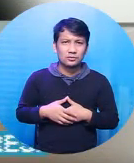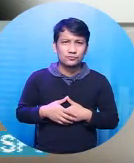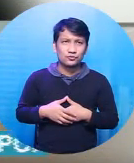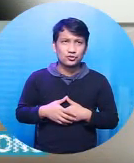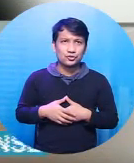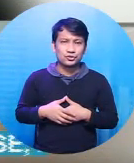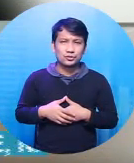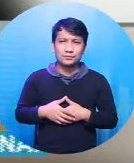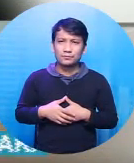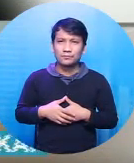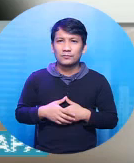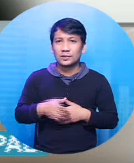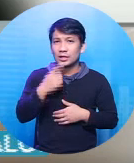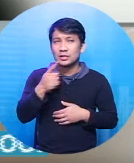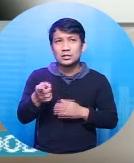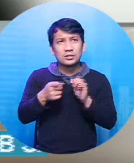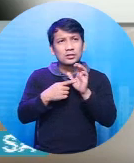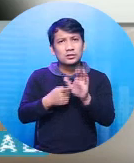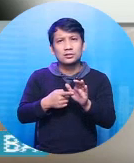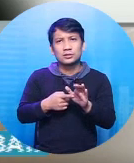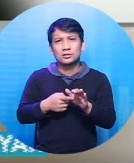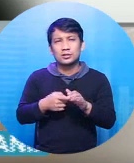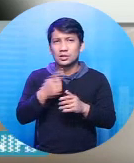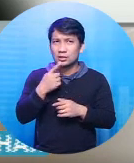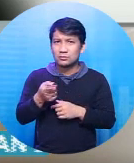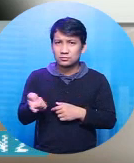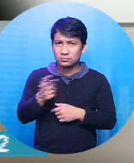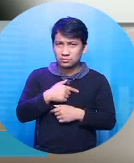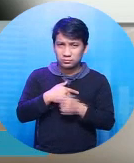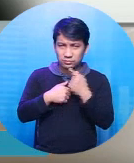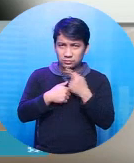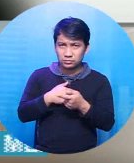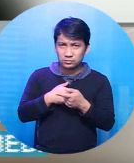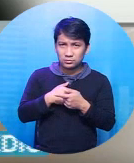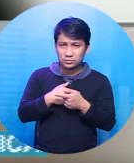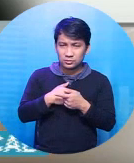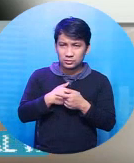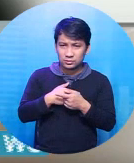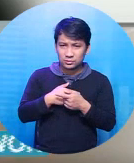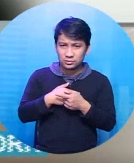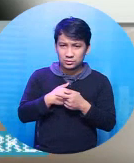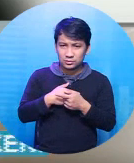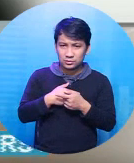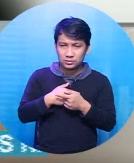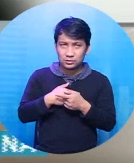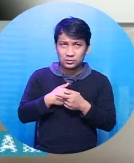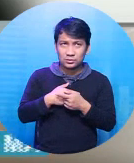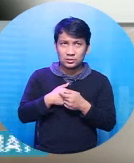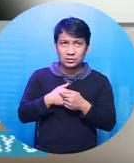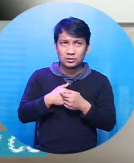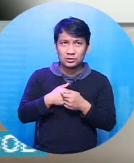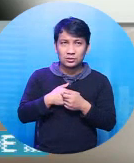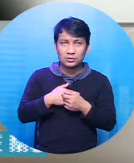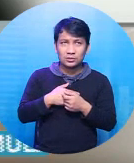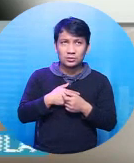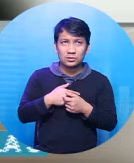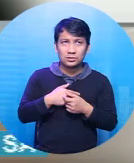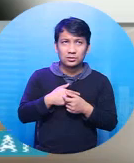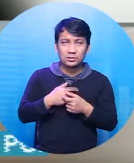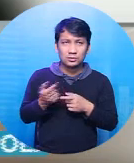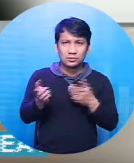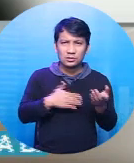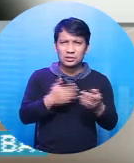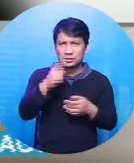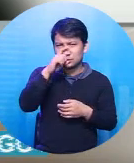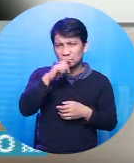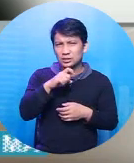and off po kayo? Opo. Ngayon lang po talaga ako natigil dito sa Pilipinas. Almost 3 years na po. Okay. Ilang taon po